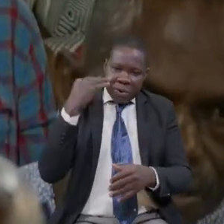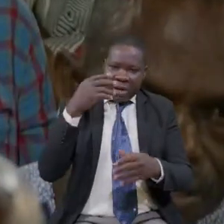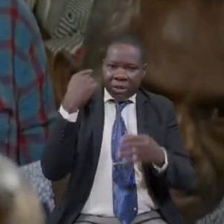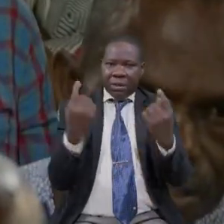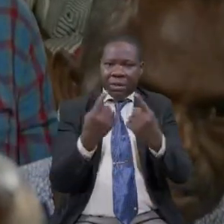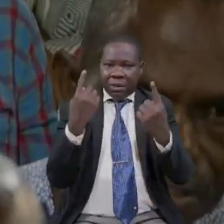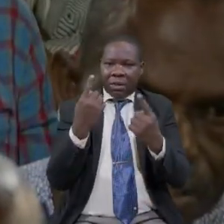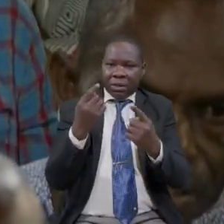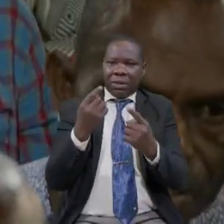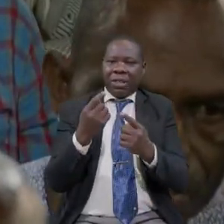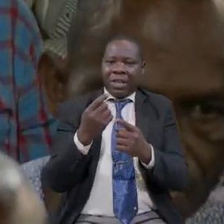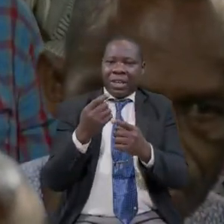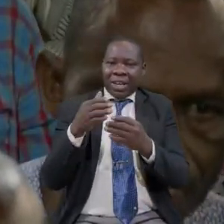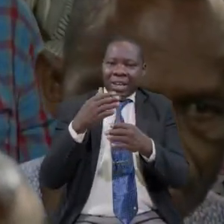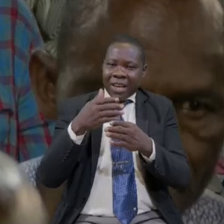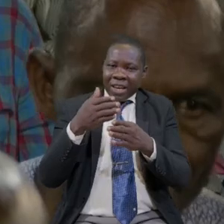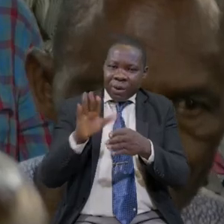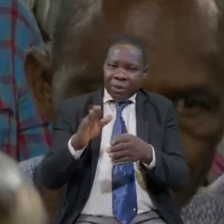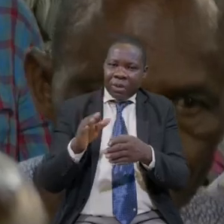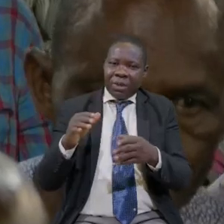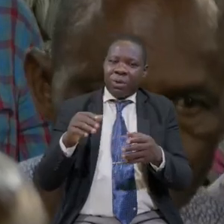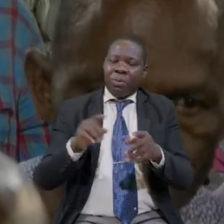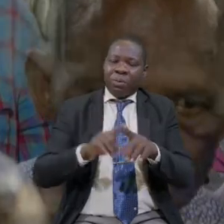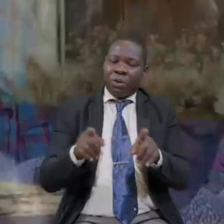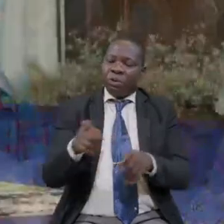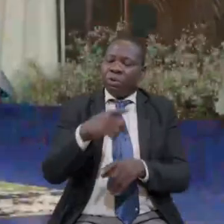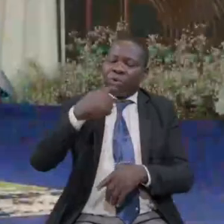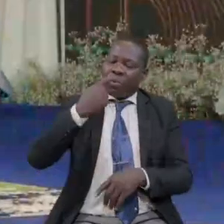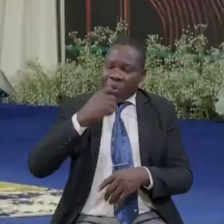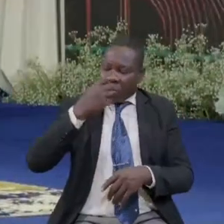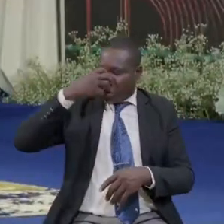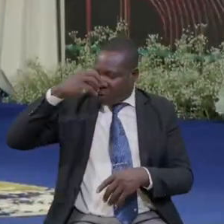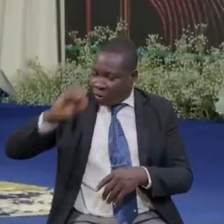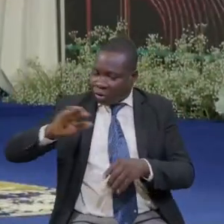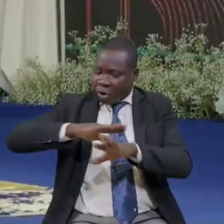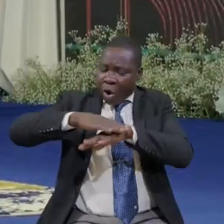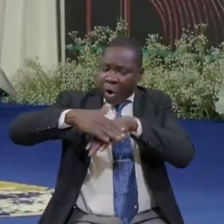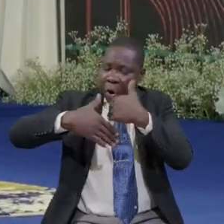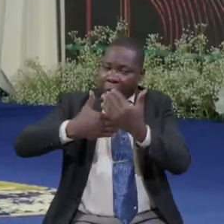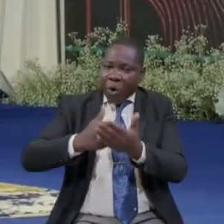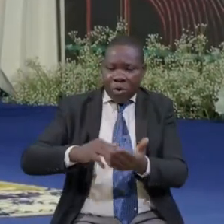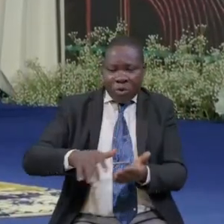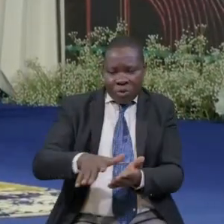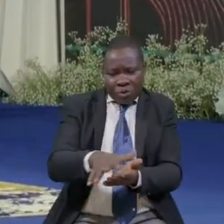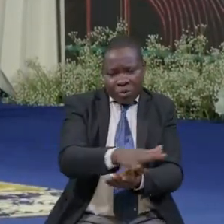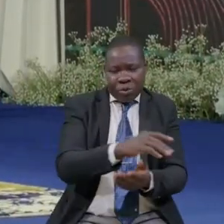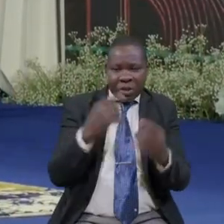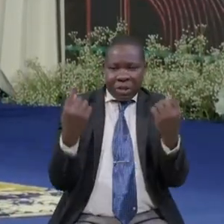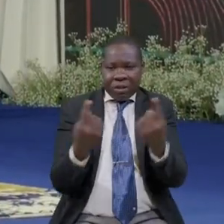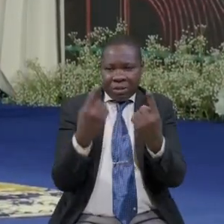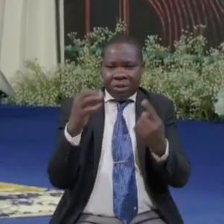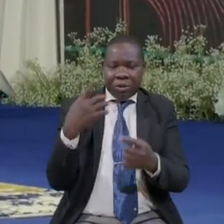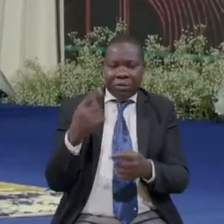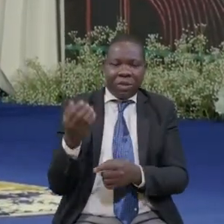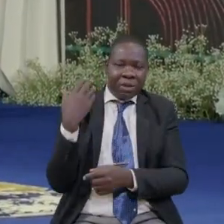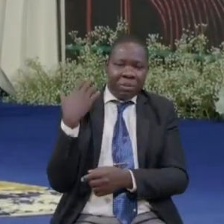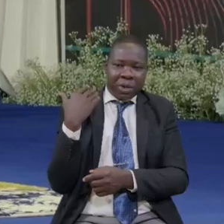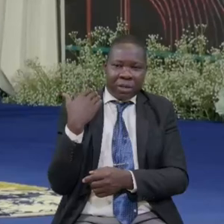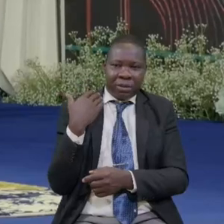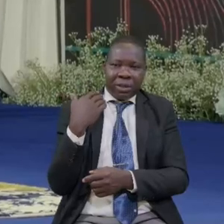c'est dit que vous devez abandonner toute tout ce qui est du passé, les péchés du